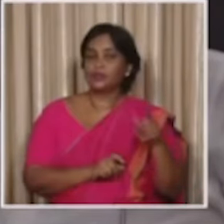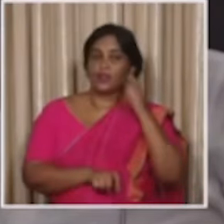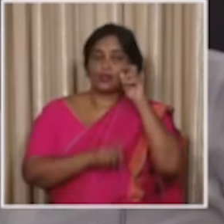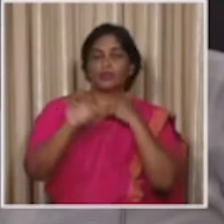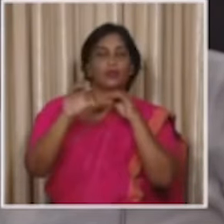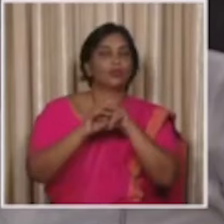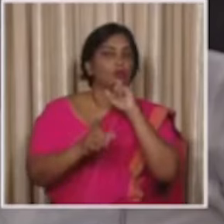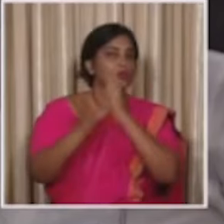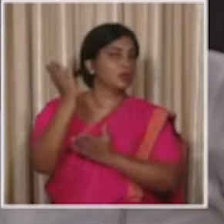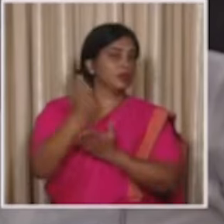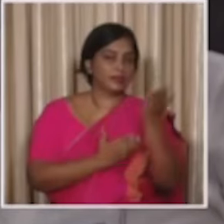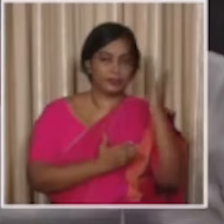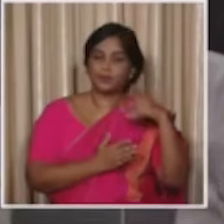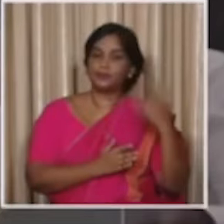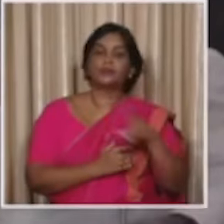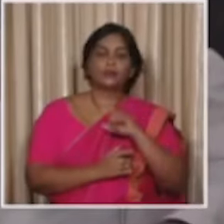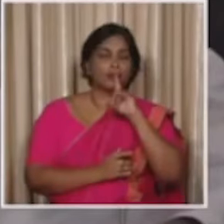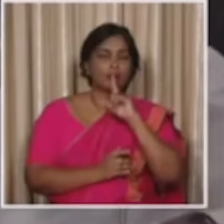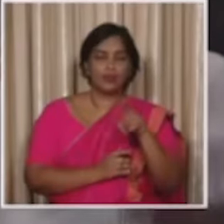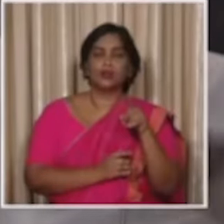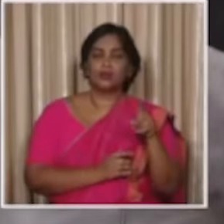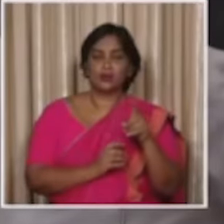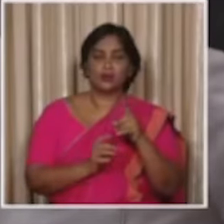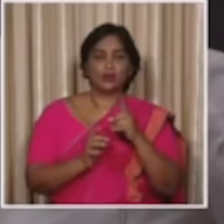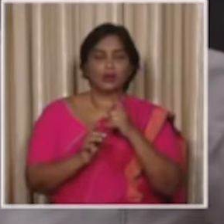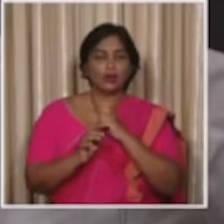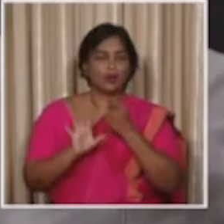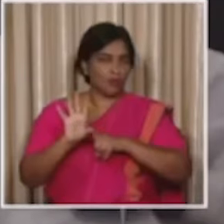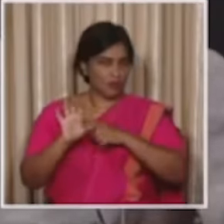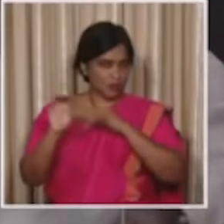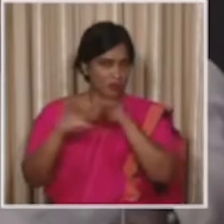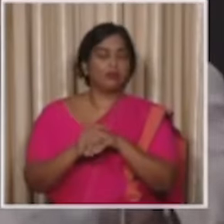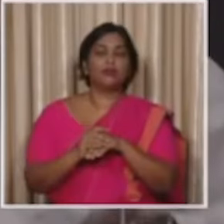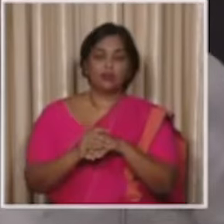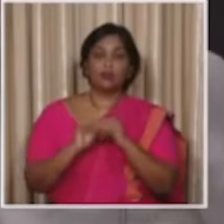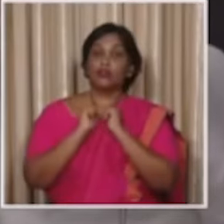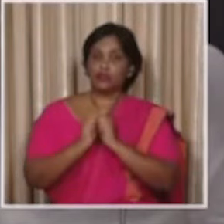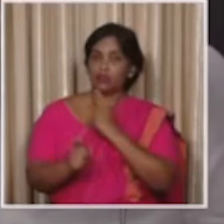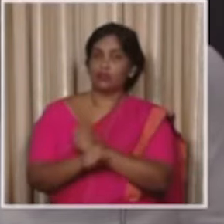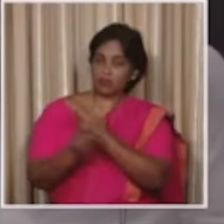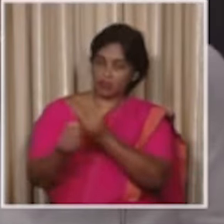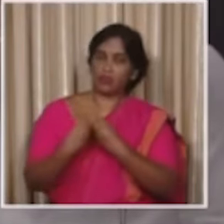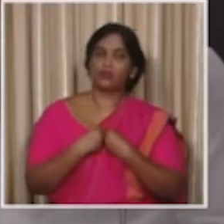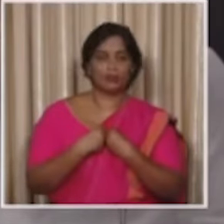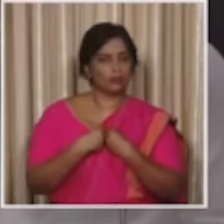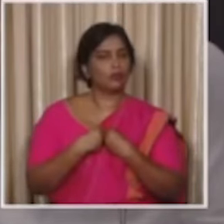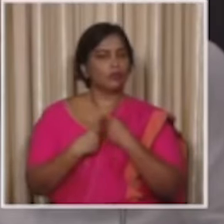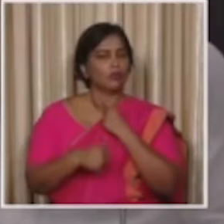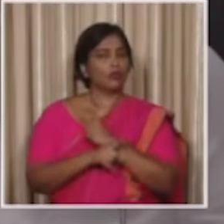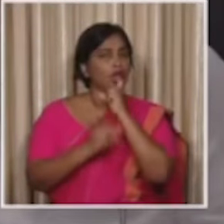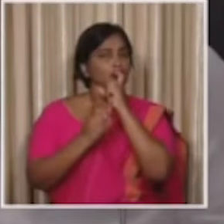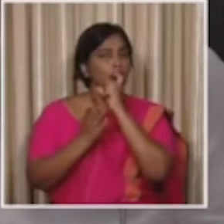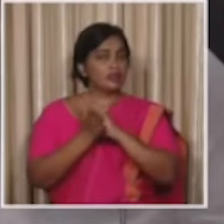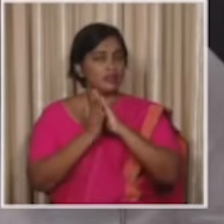ගියා උසාවියට. ගිහිල්ලා කිව්වා අපිව දැම්මනම් අභ්‍යාසලාභින් හැටියට අපිට පත්වීම දෙන්න. ඉතින් ඒක ගුරු සේවා